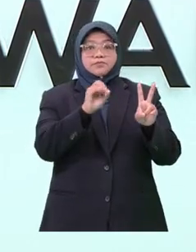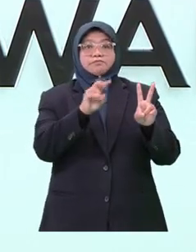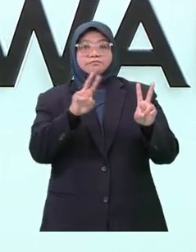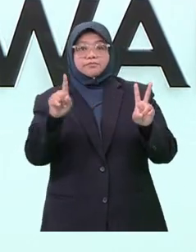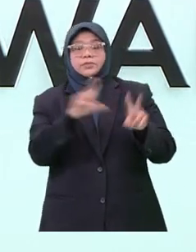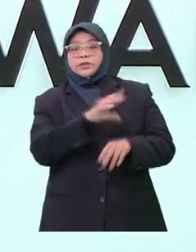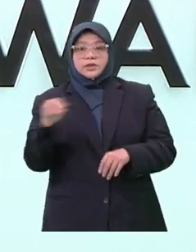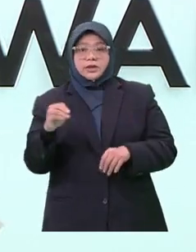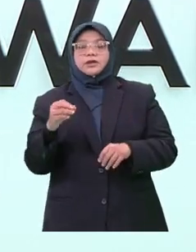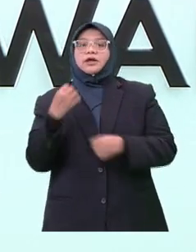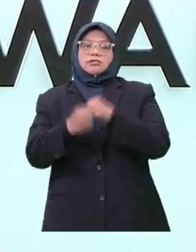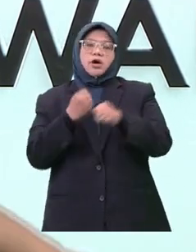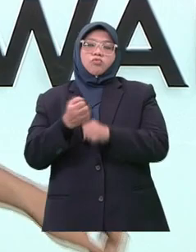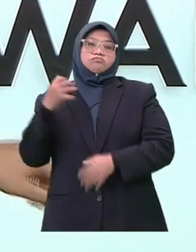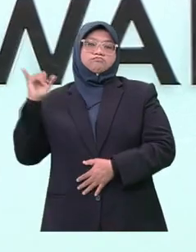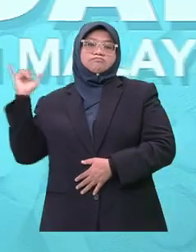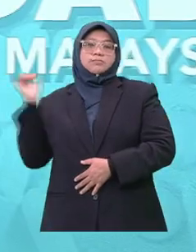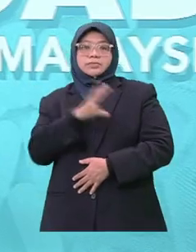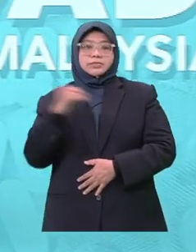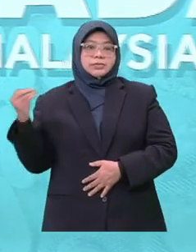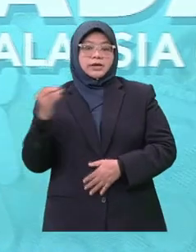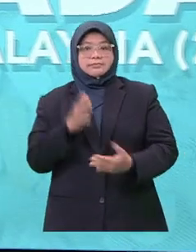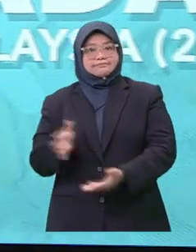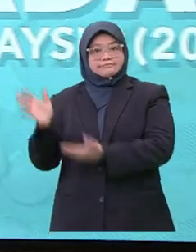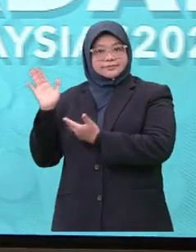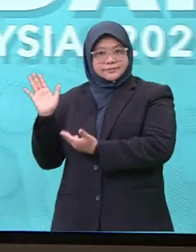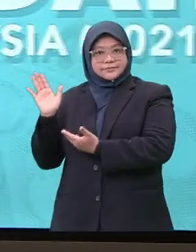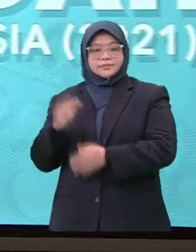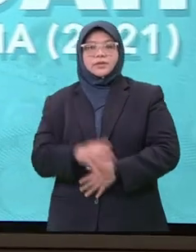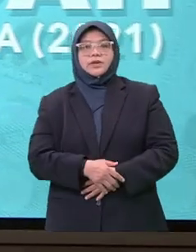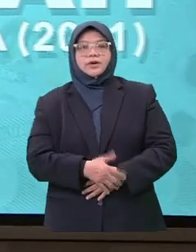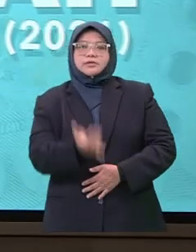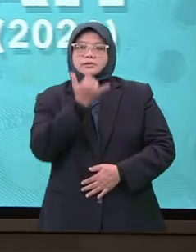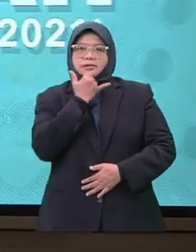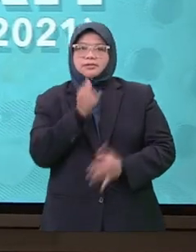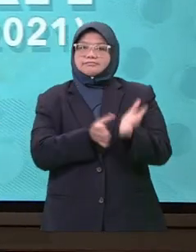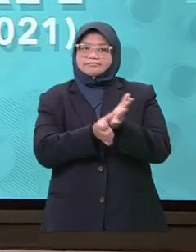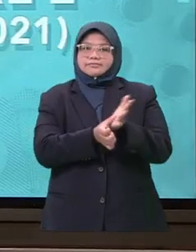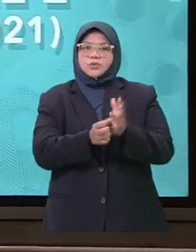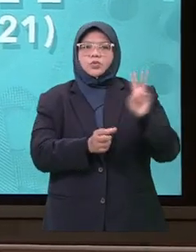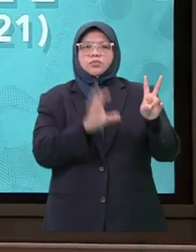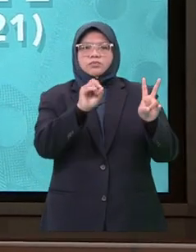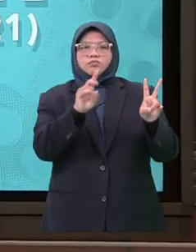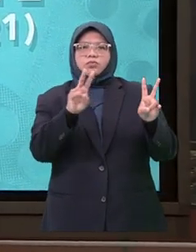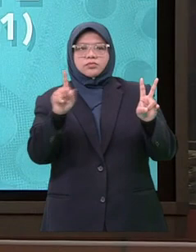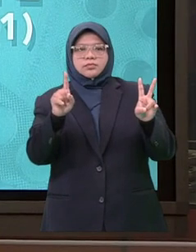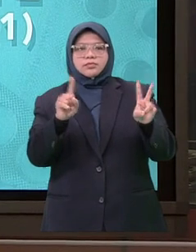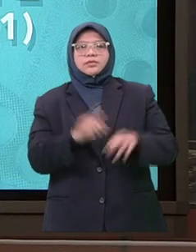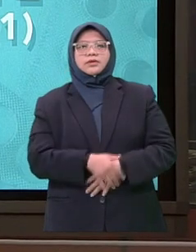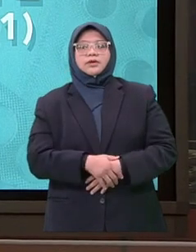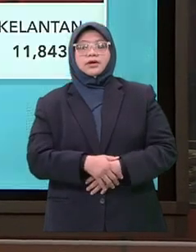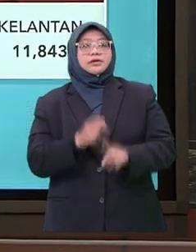tapi juga tahun-tahun sebelumnya tahun itu terus saji kepada para yang berkenaan dengan penyalahgunaan Malaysia sepakat 2021 angka terkini daripada